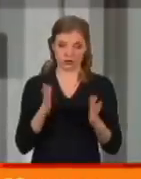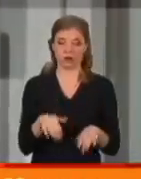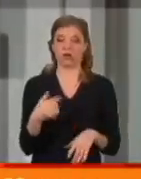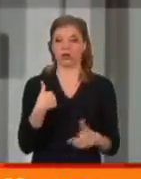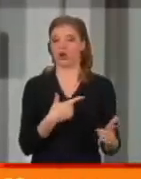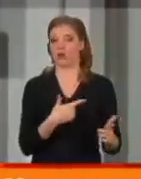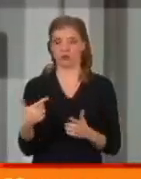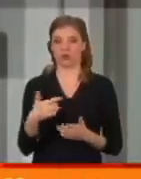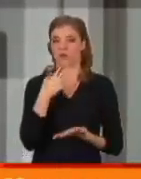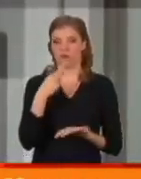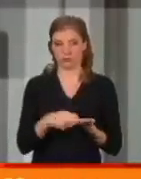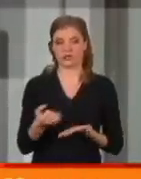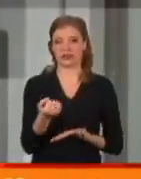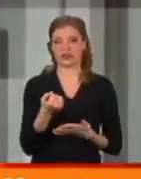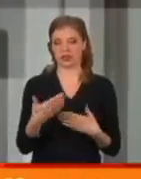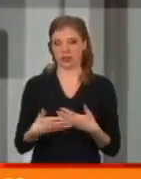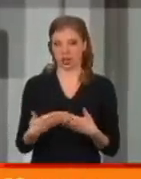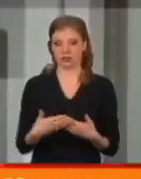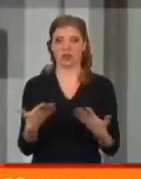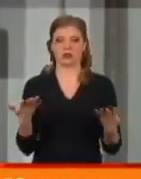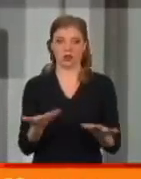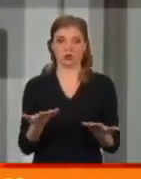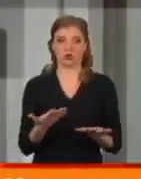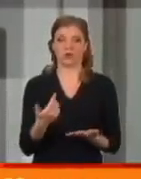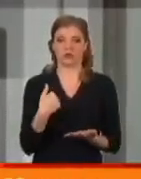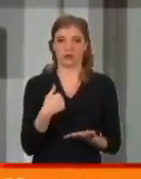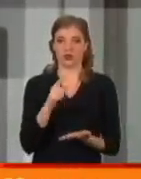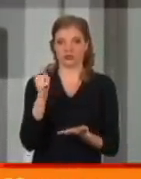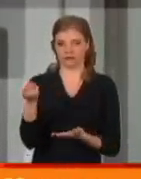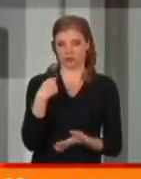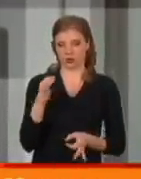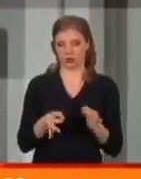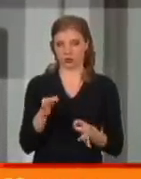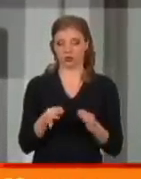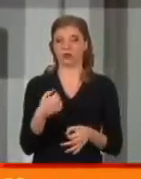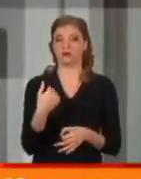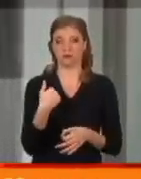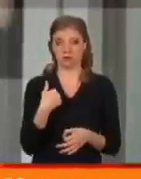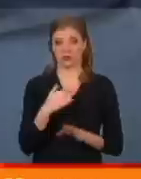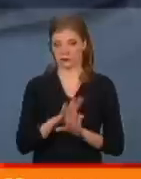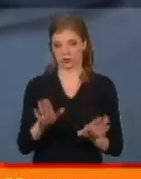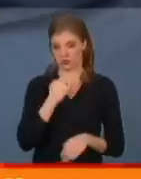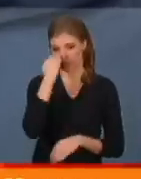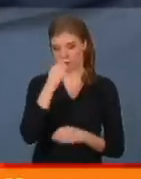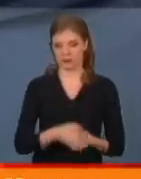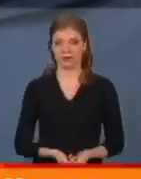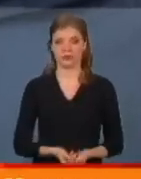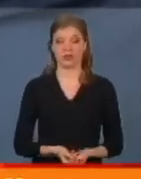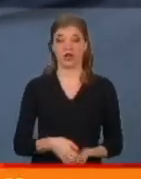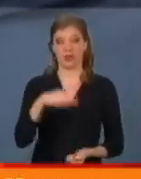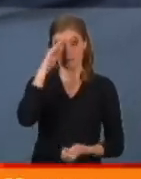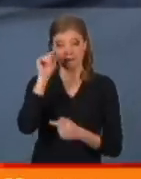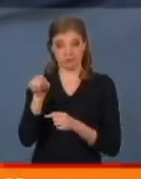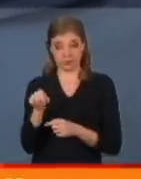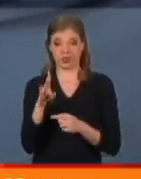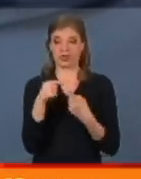готова отвечать и нести наказание, которое мне назначит суд. У меня все, спасибо. Геннадій